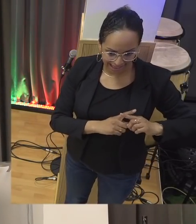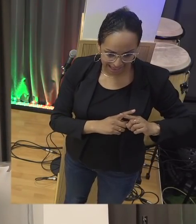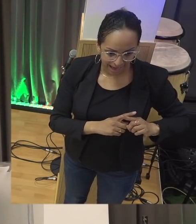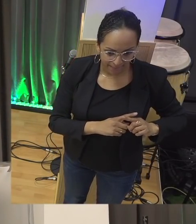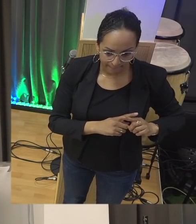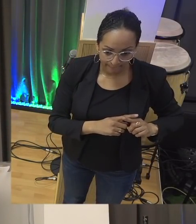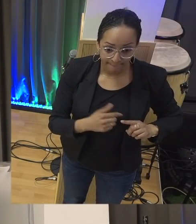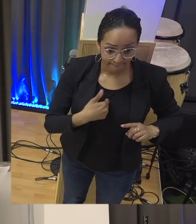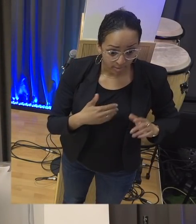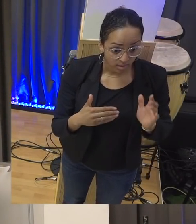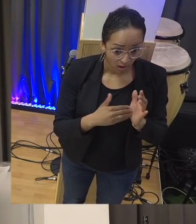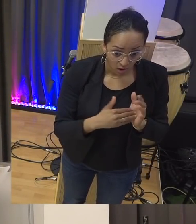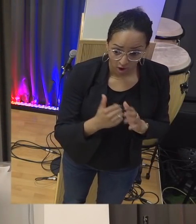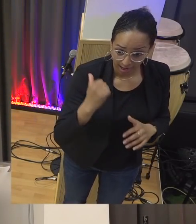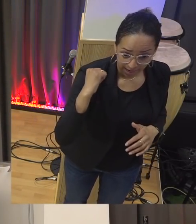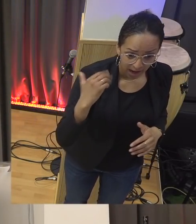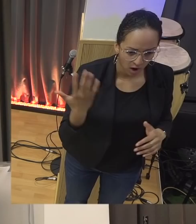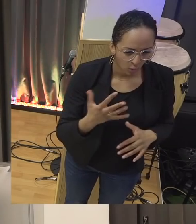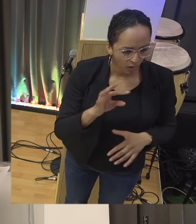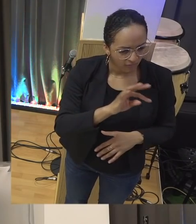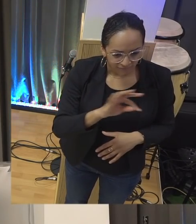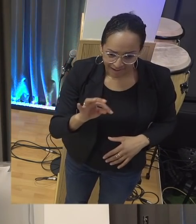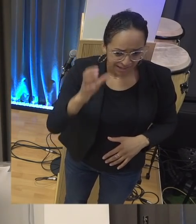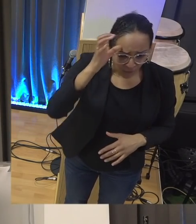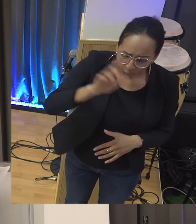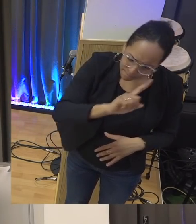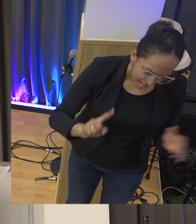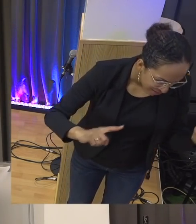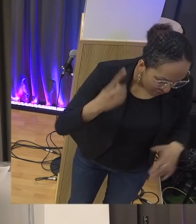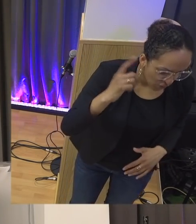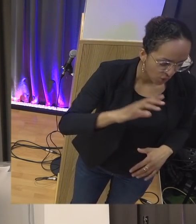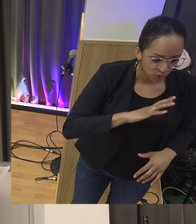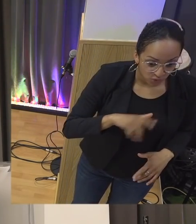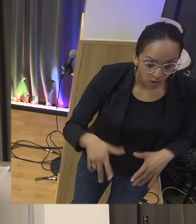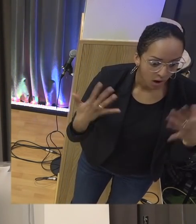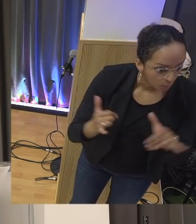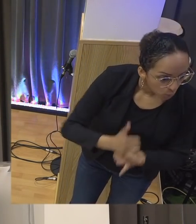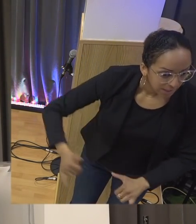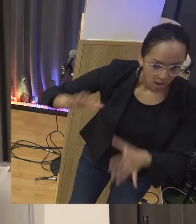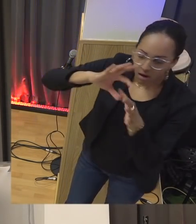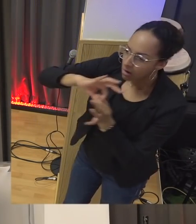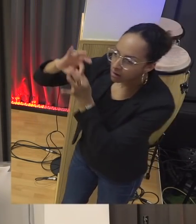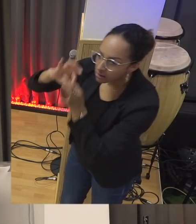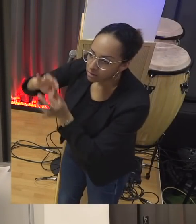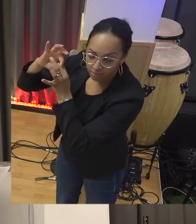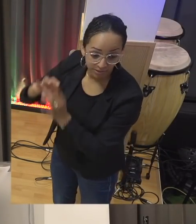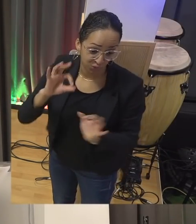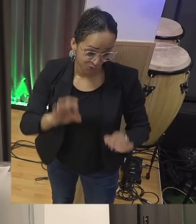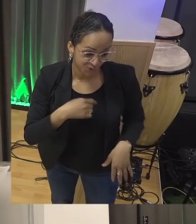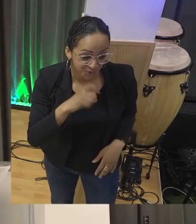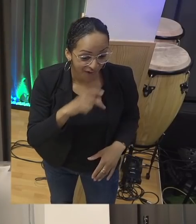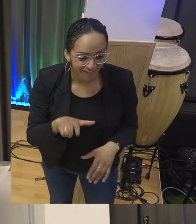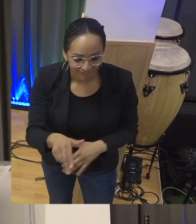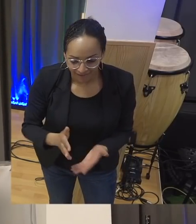fruit extraordinaire hier. Des Français athées, des musulmans, touchés, foudroyés par la puissance de Jésus. Mais quand j'arrive chez ma mère tout à l'heure à 18h,